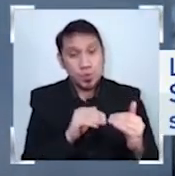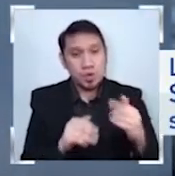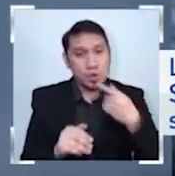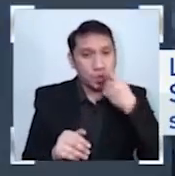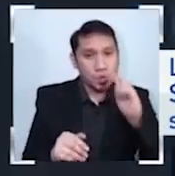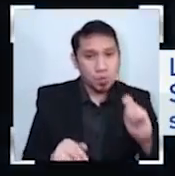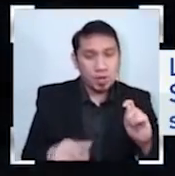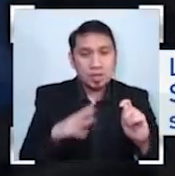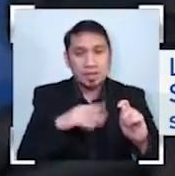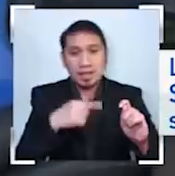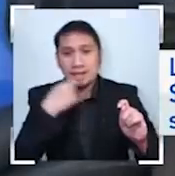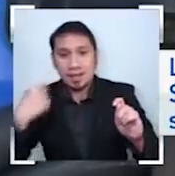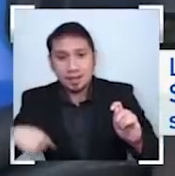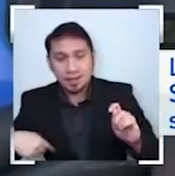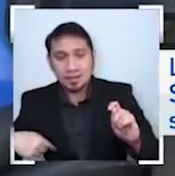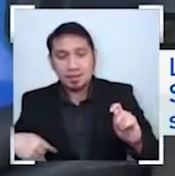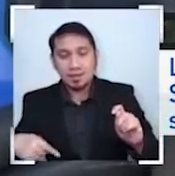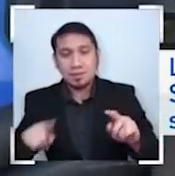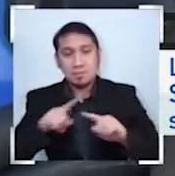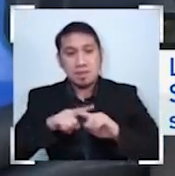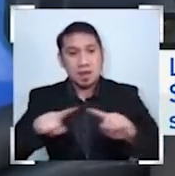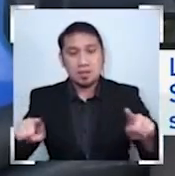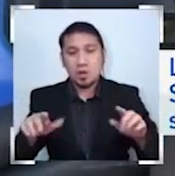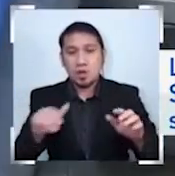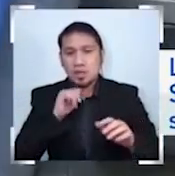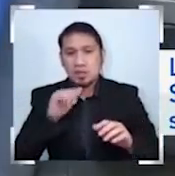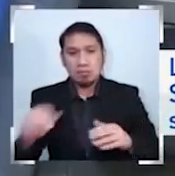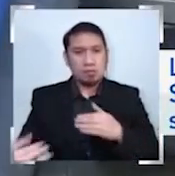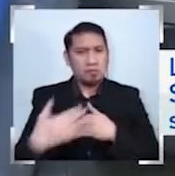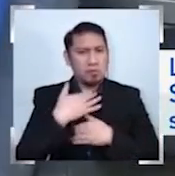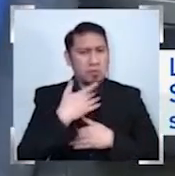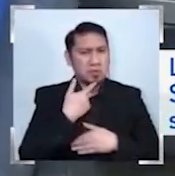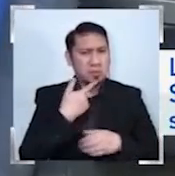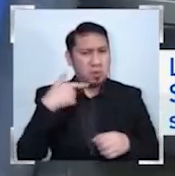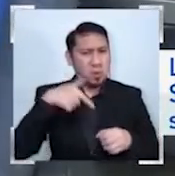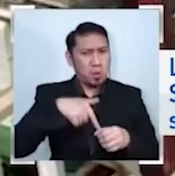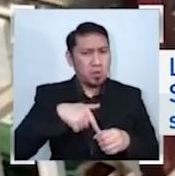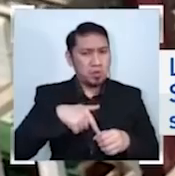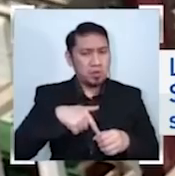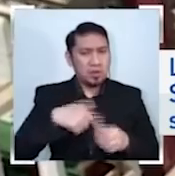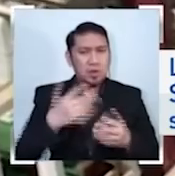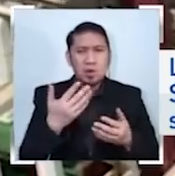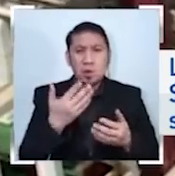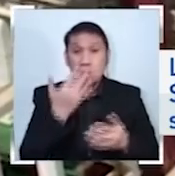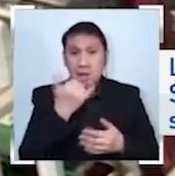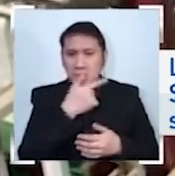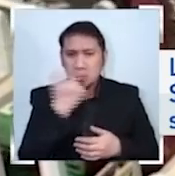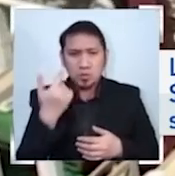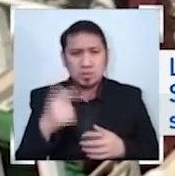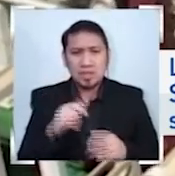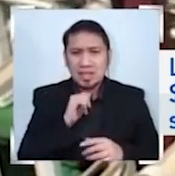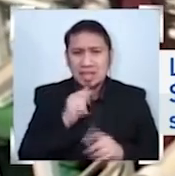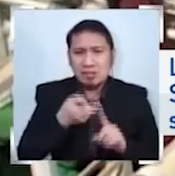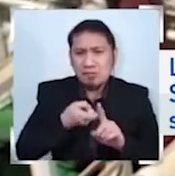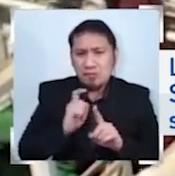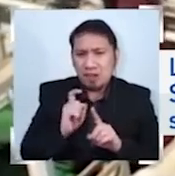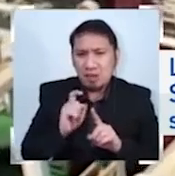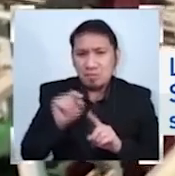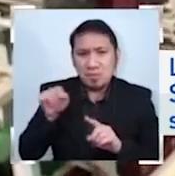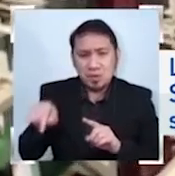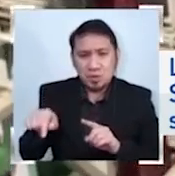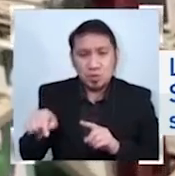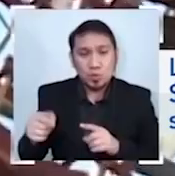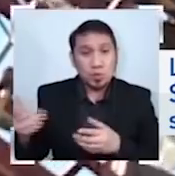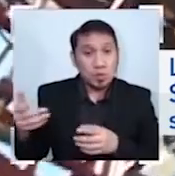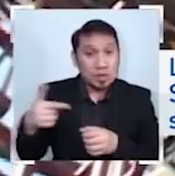raw direktang epekto ito sa oil supply ng Pilipinas. Hindi raw sa Russia direktang nanggagaling ang supply ng bansa kundi sa China. Yun